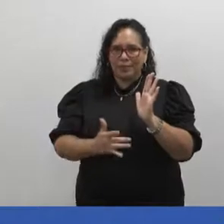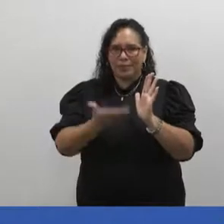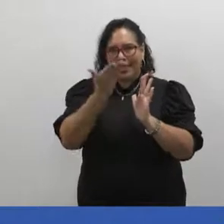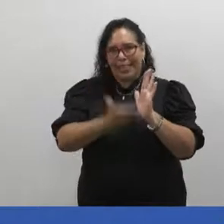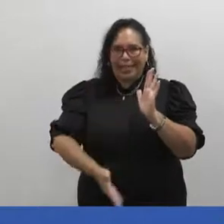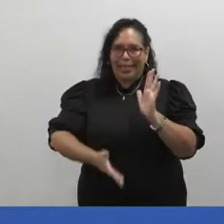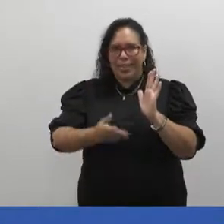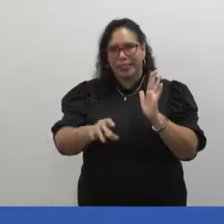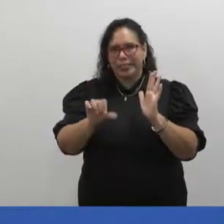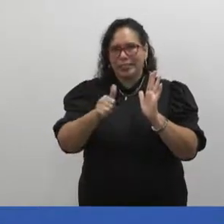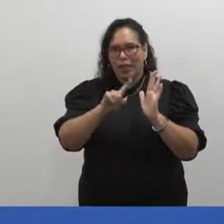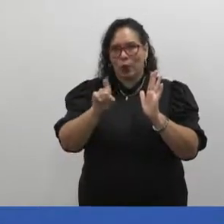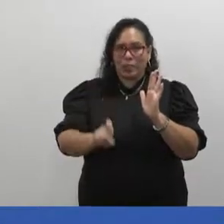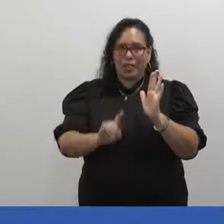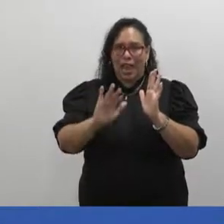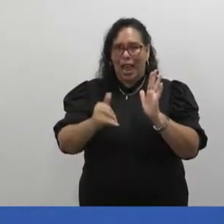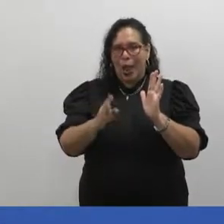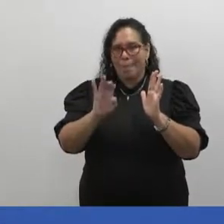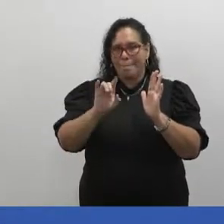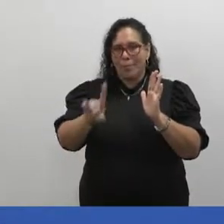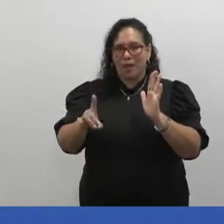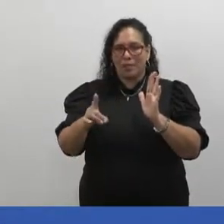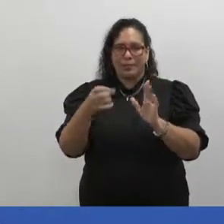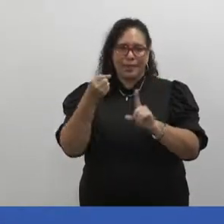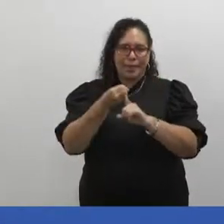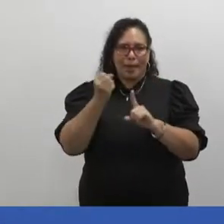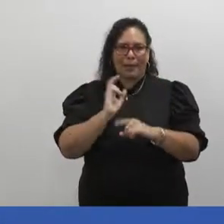mờ vía bàn